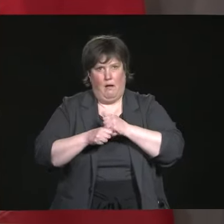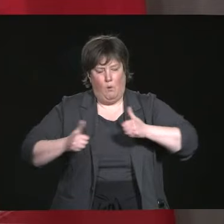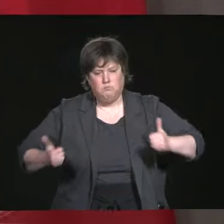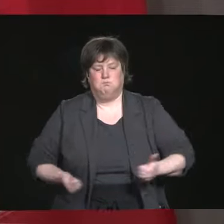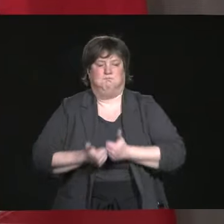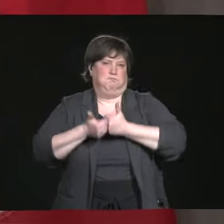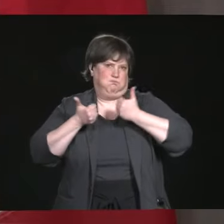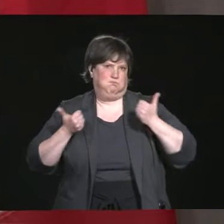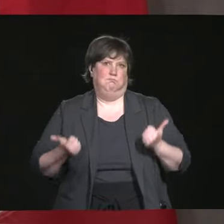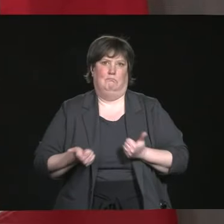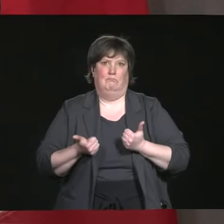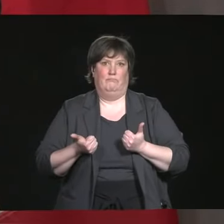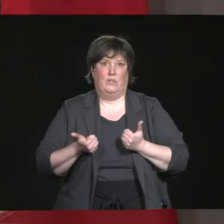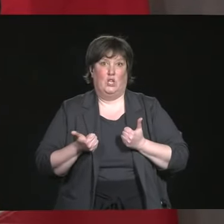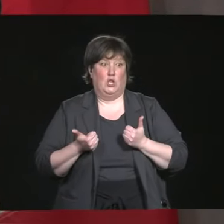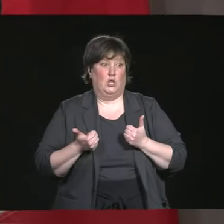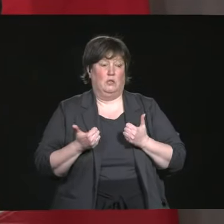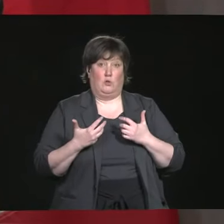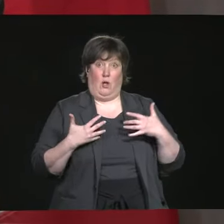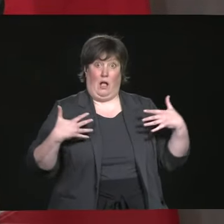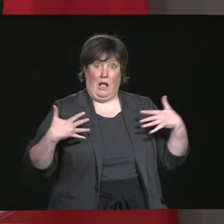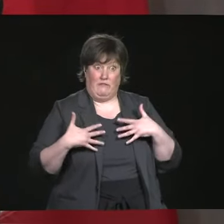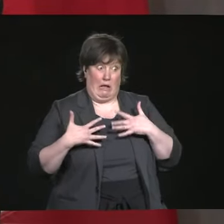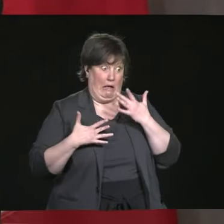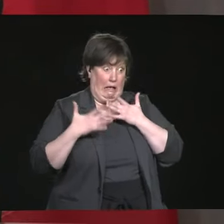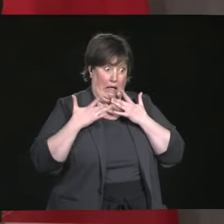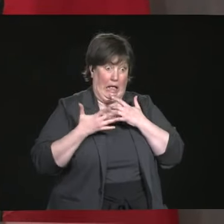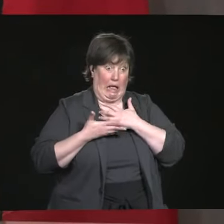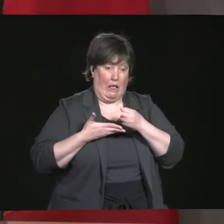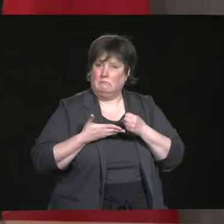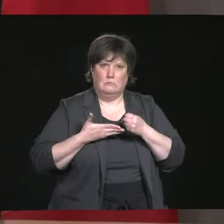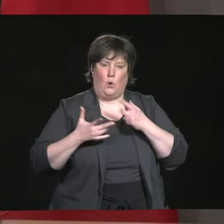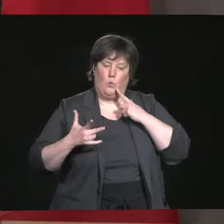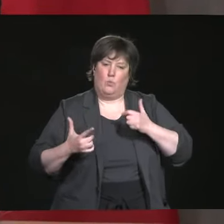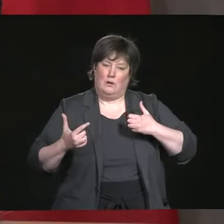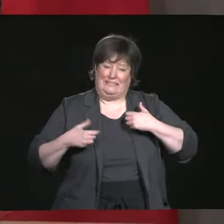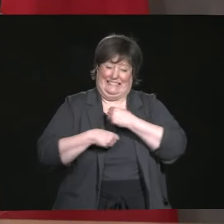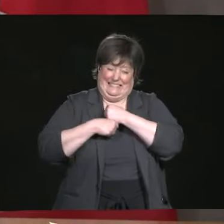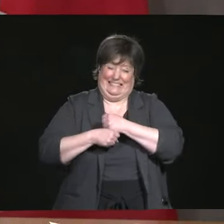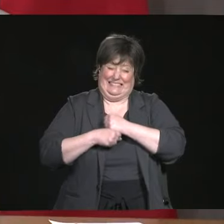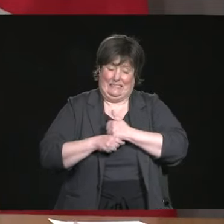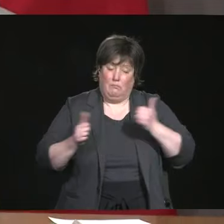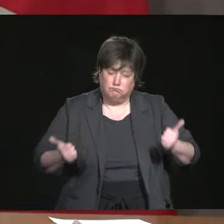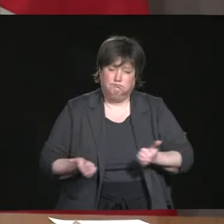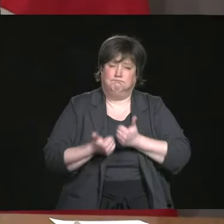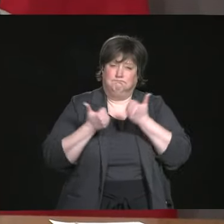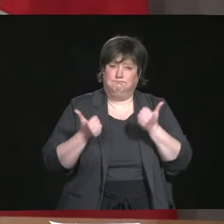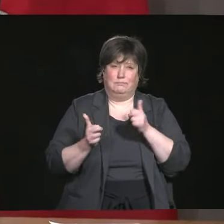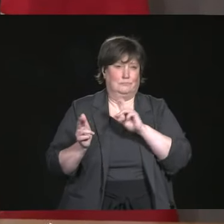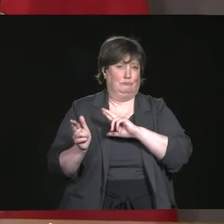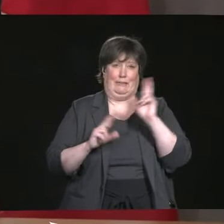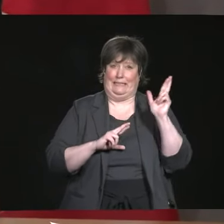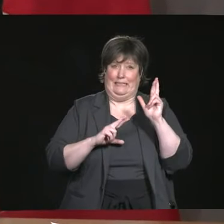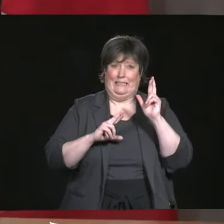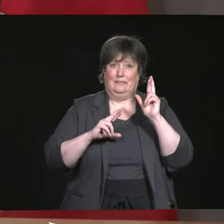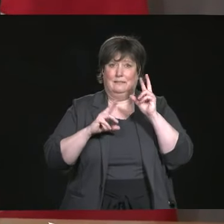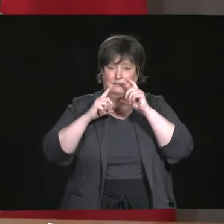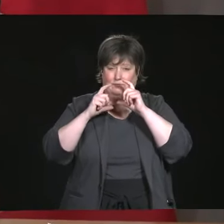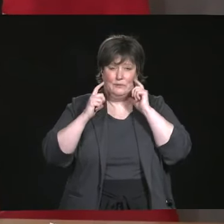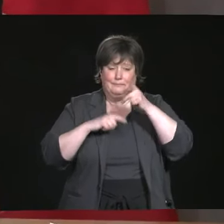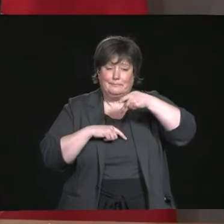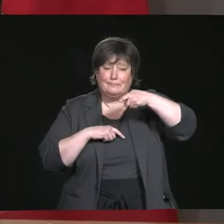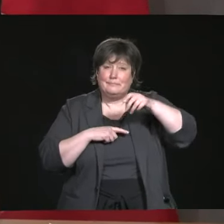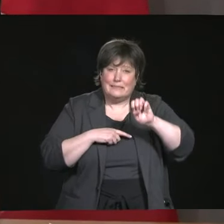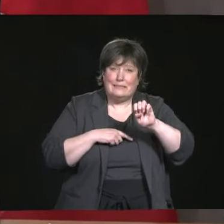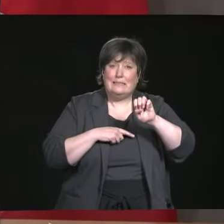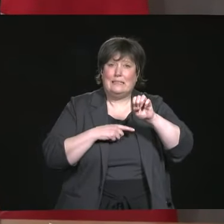protection personnelle et d'autres équipements absolument essentiels dont les travailleurs dans les milieux de soins de santé ont absolument besoin. Nous sommes évidemment